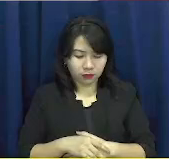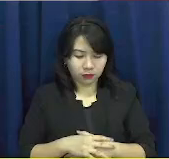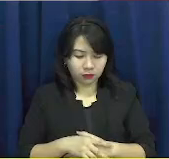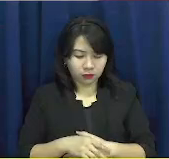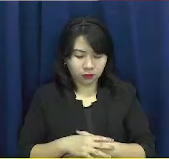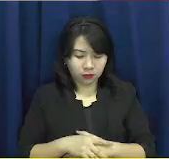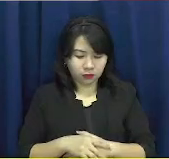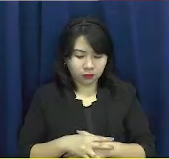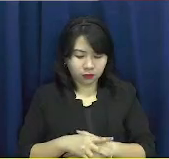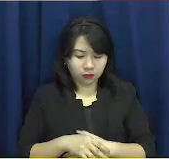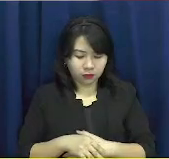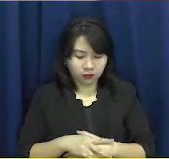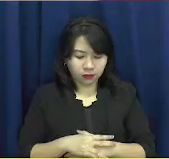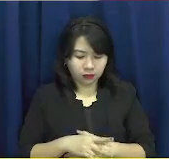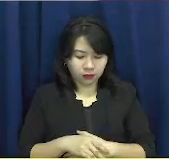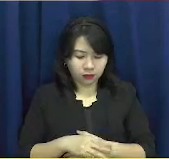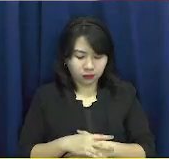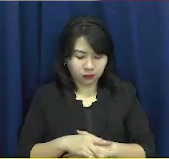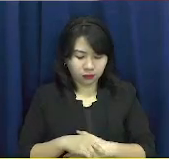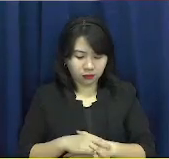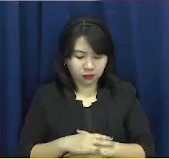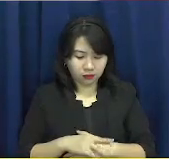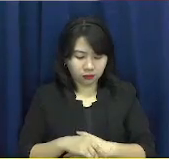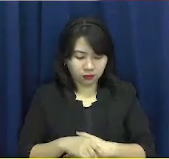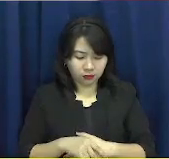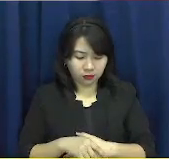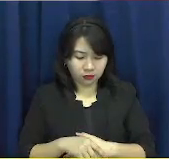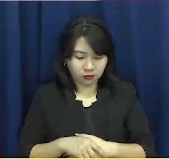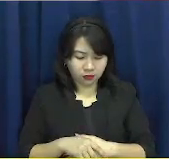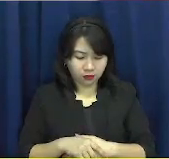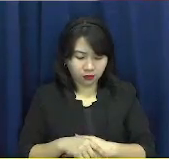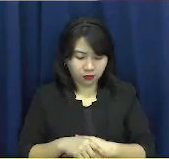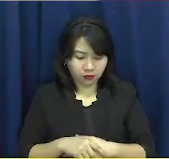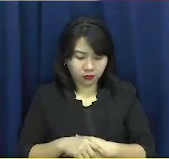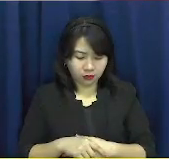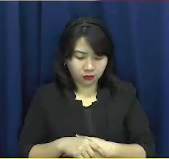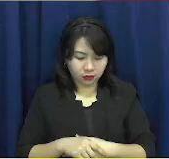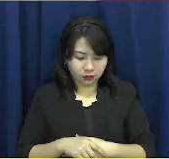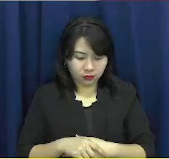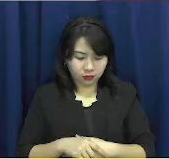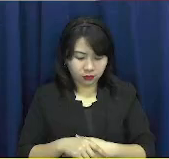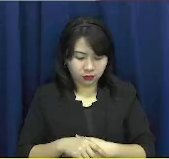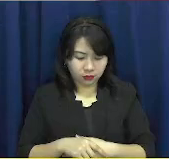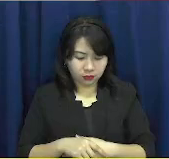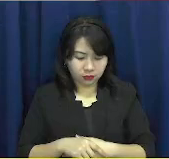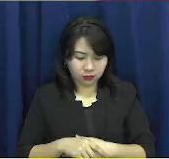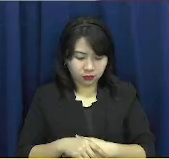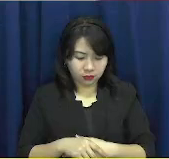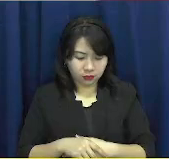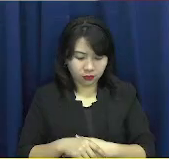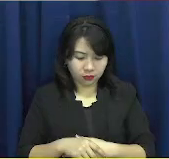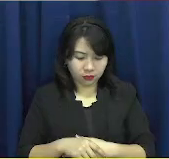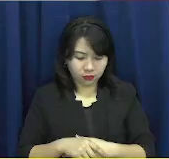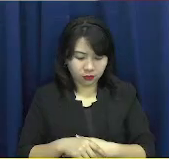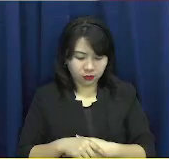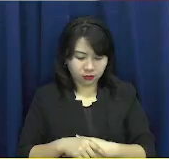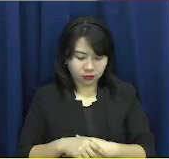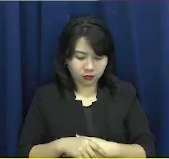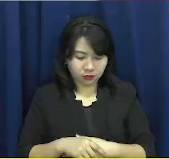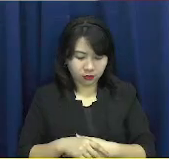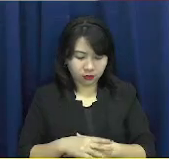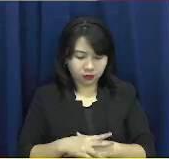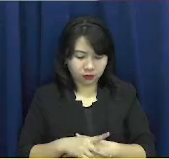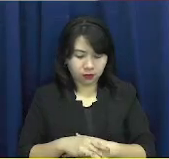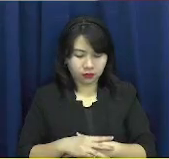mo. You see that? Para business daw yun ng ano, business daw yun ng mga, ano to? Yung mga ano